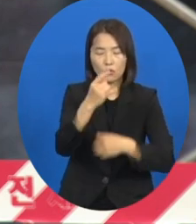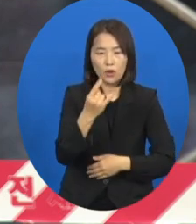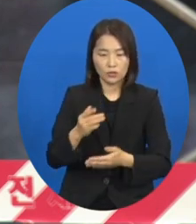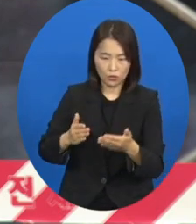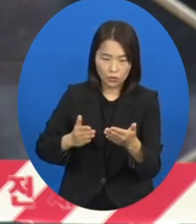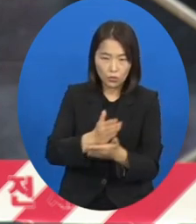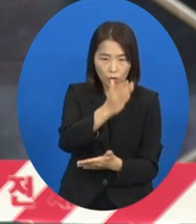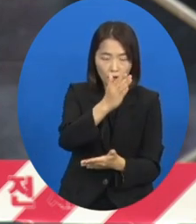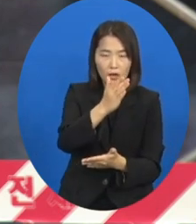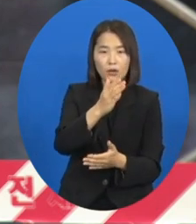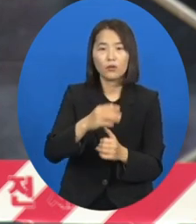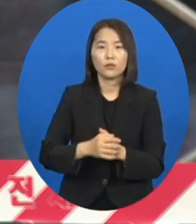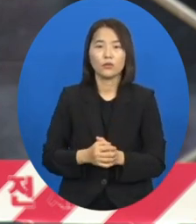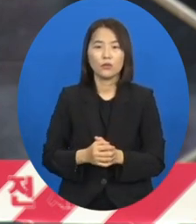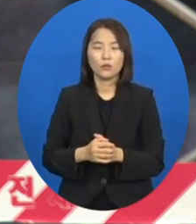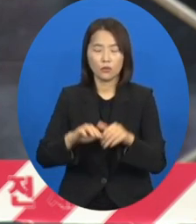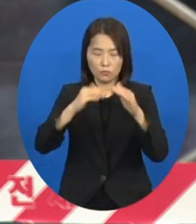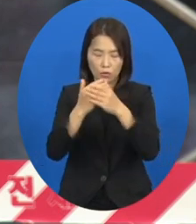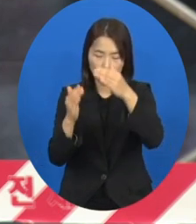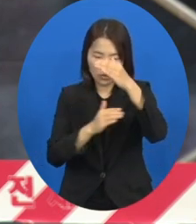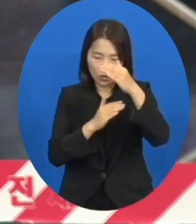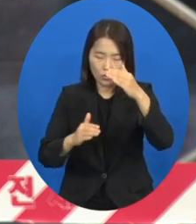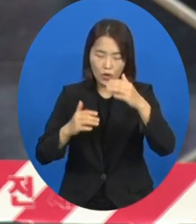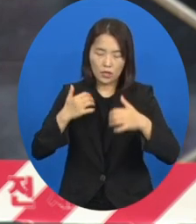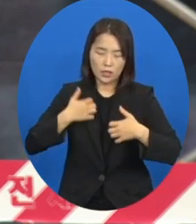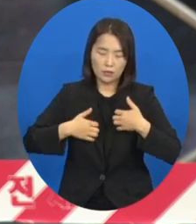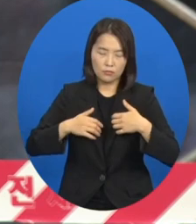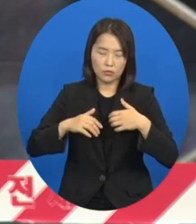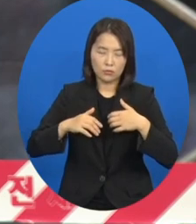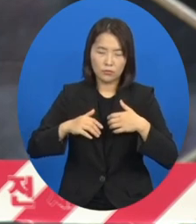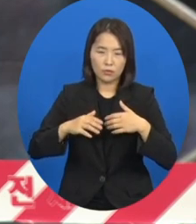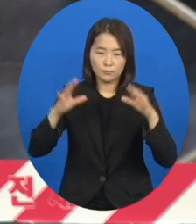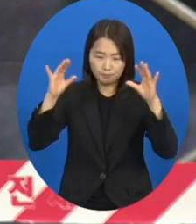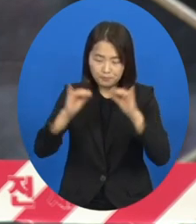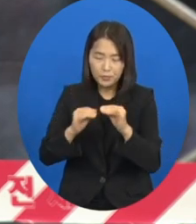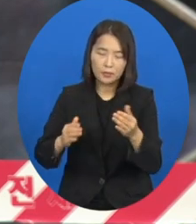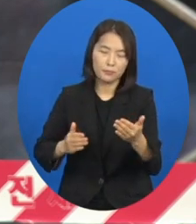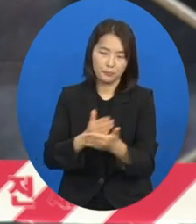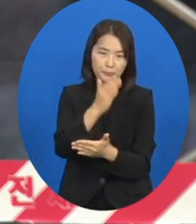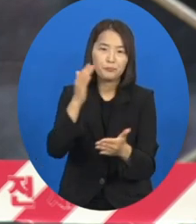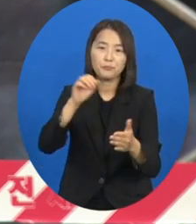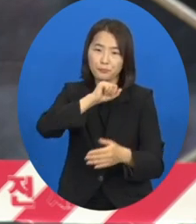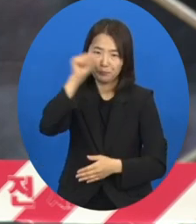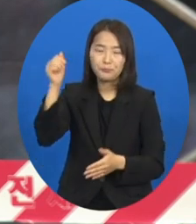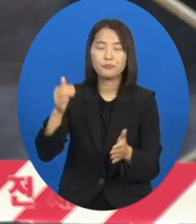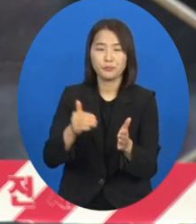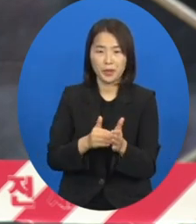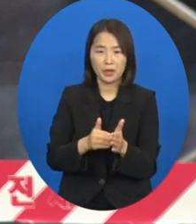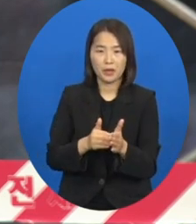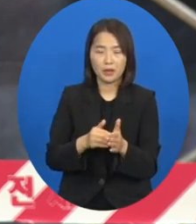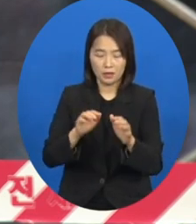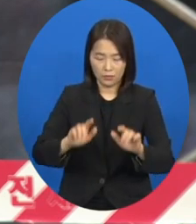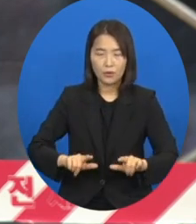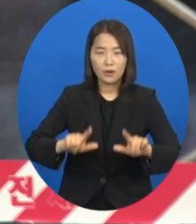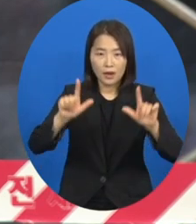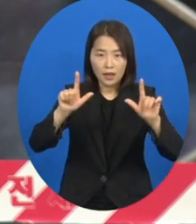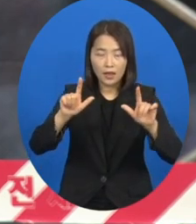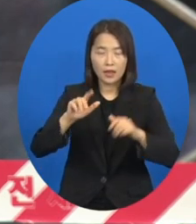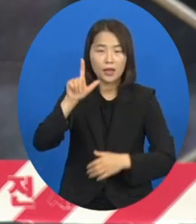총회 통해서 모든 성도들이 기쁨으로 이 일을 통과시켰습니다. 그리고 실제로 올해 갈래교회